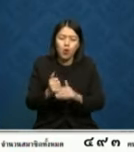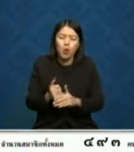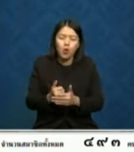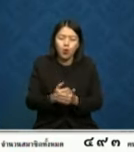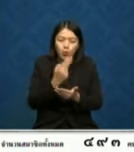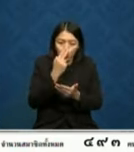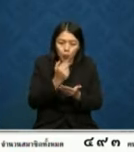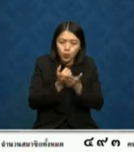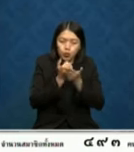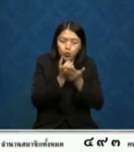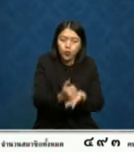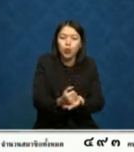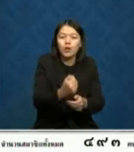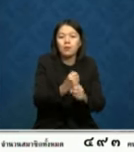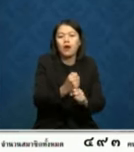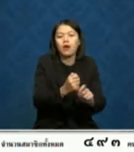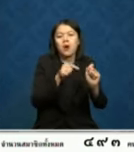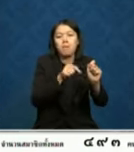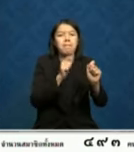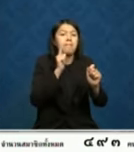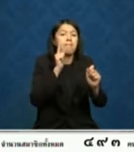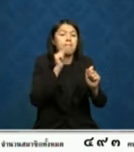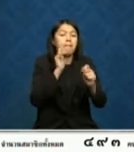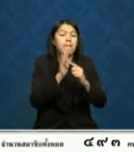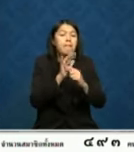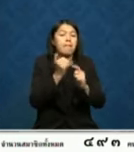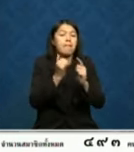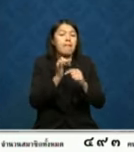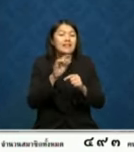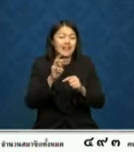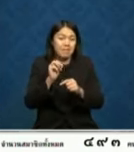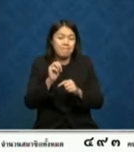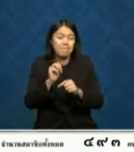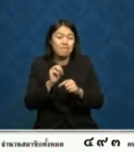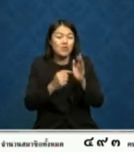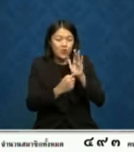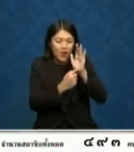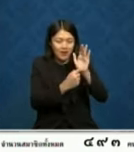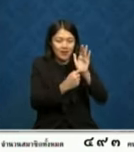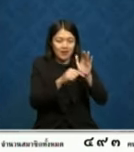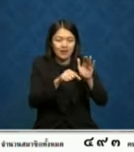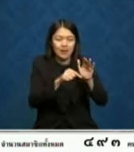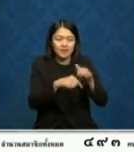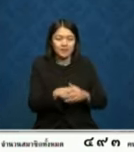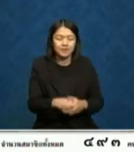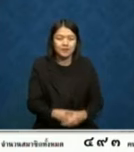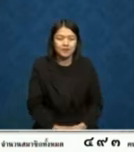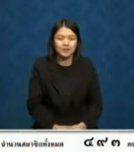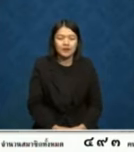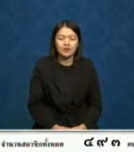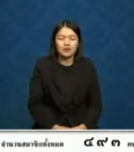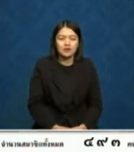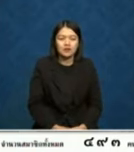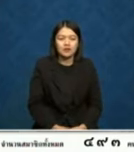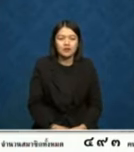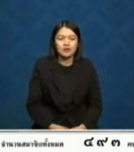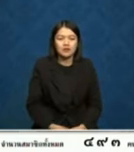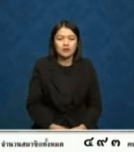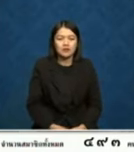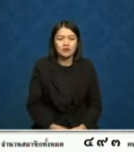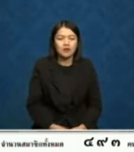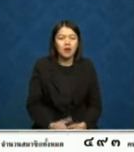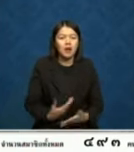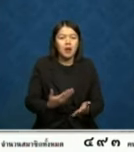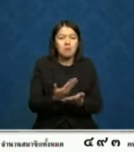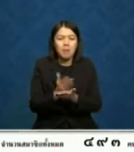เคลื่อนนะครับในพื้นที่อำเภอแม่แจ่มที่เราใช้ว่าแม่แจ่มโมเดลนะครับมีการขยับนะครับไม่ต้องแบ่งเป็นรถ